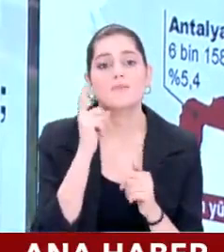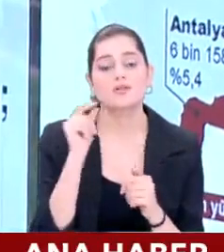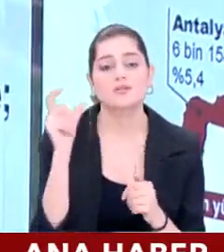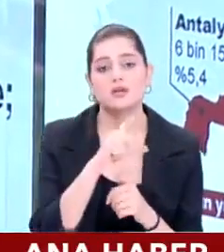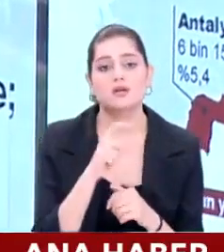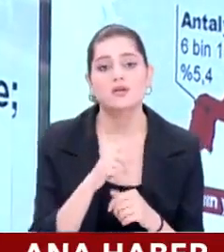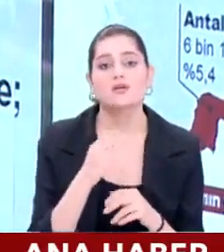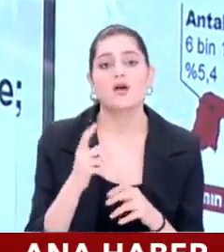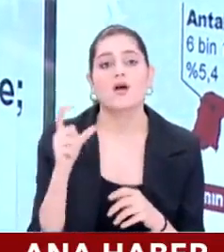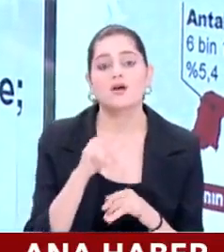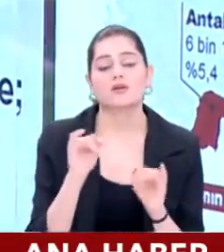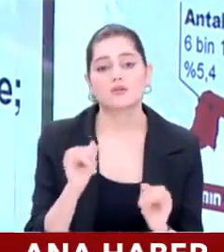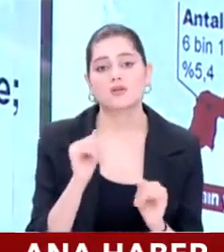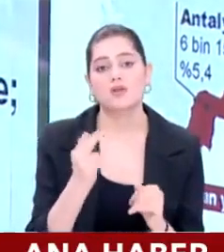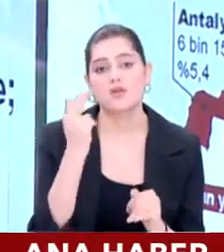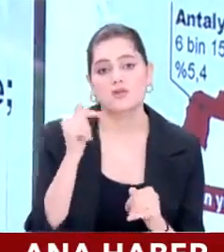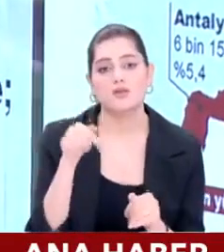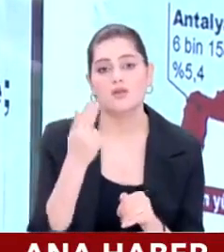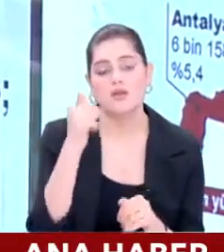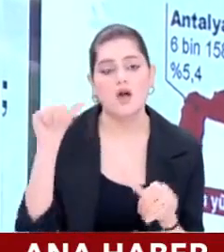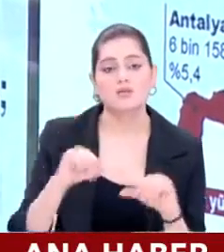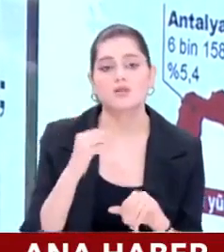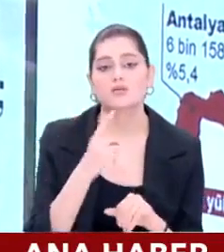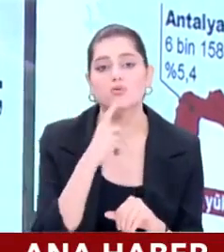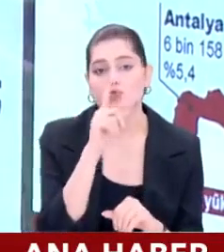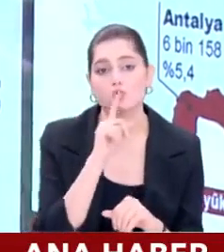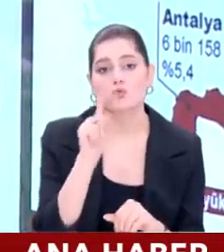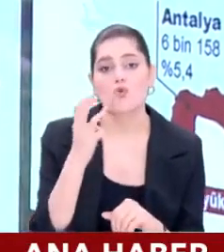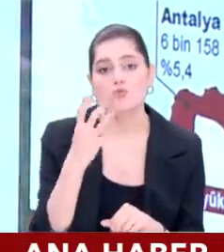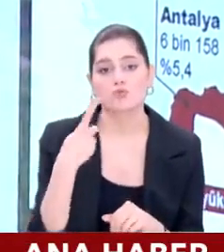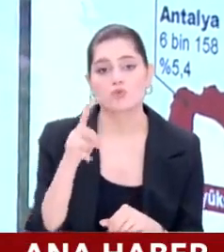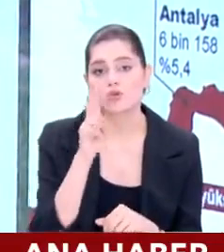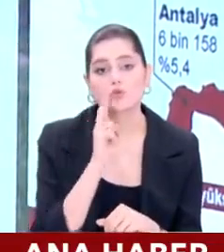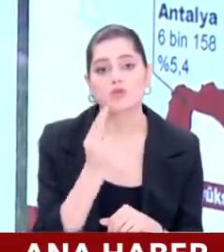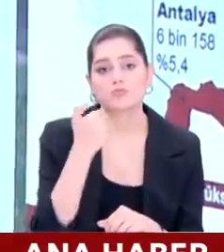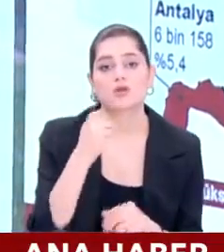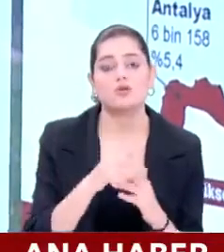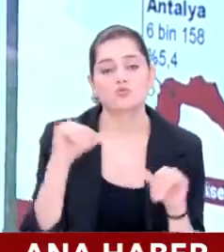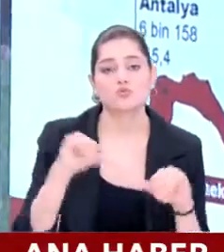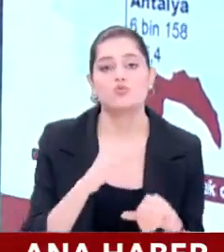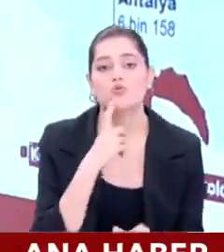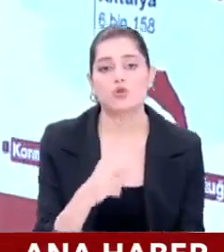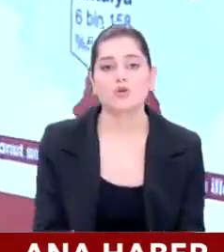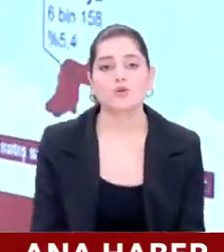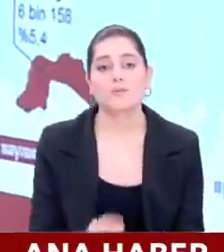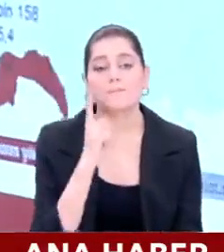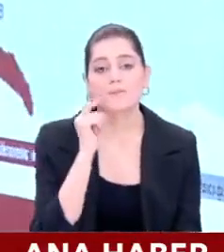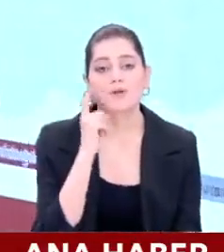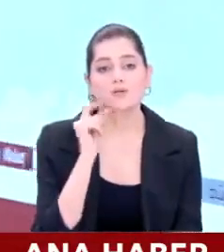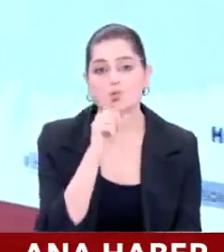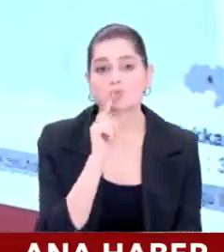yılın aynı ayına göre %7,7 azaldı 113.276'ya düştü mayısta